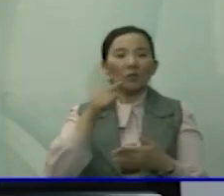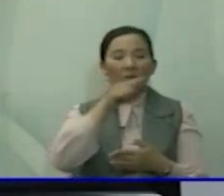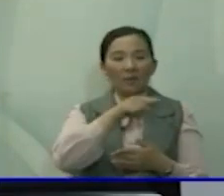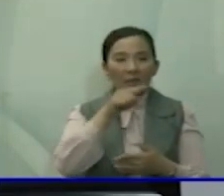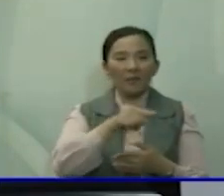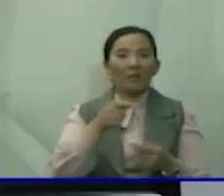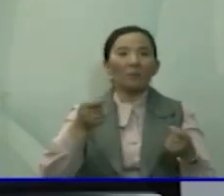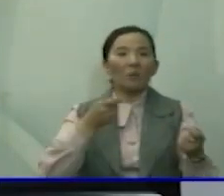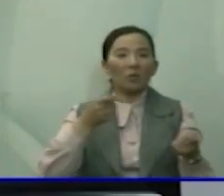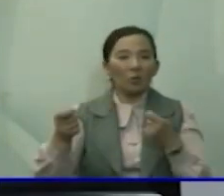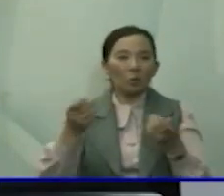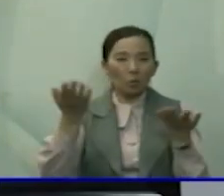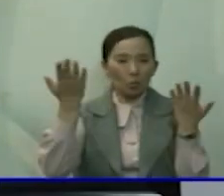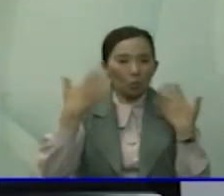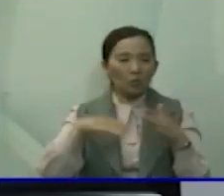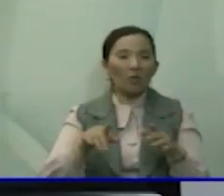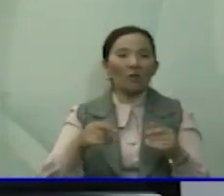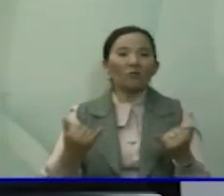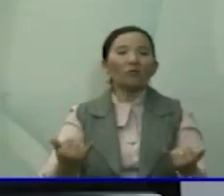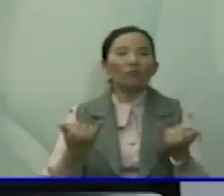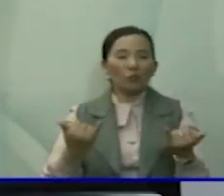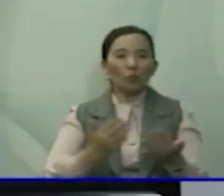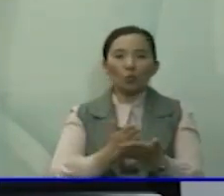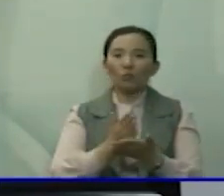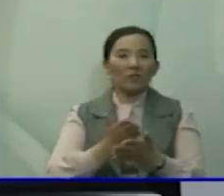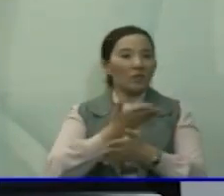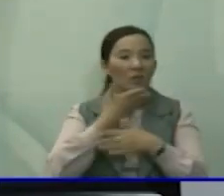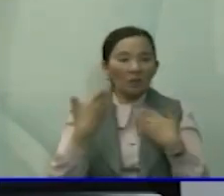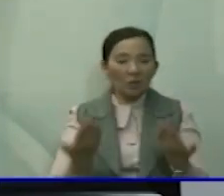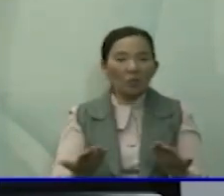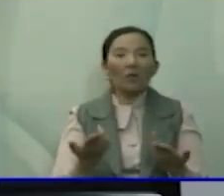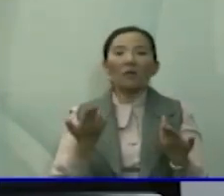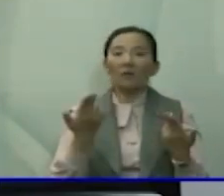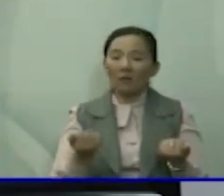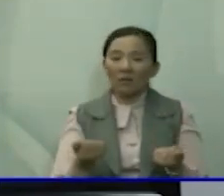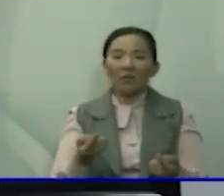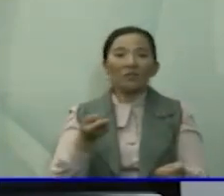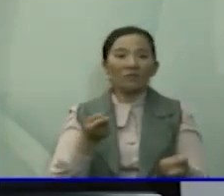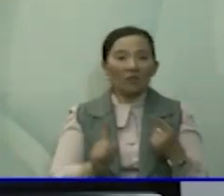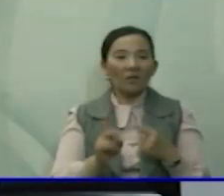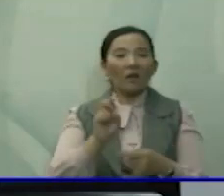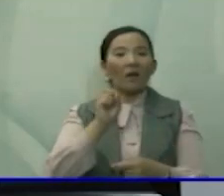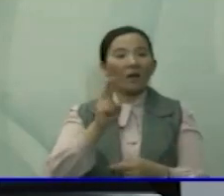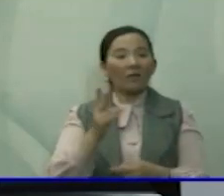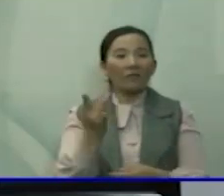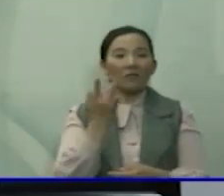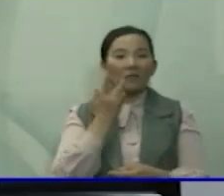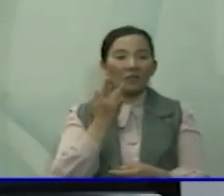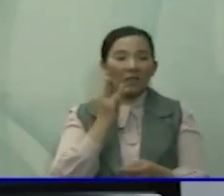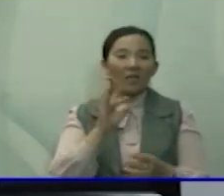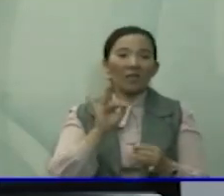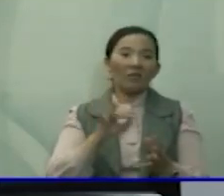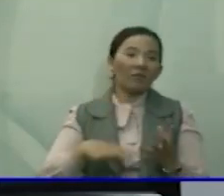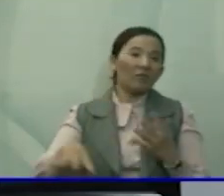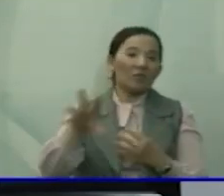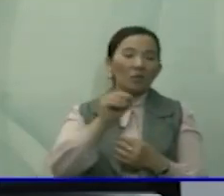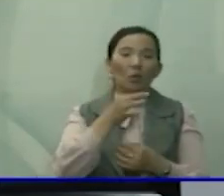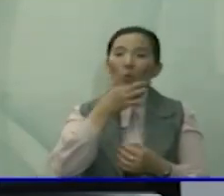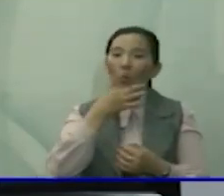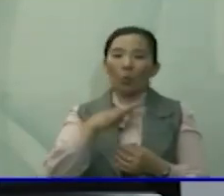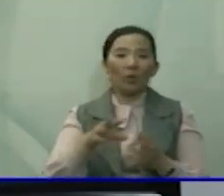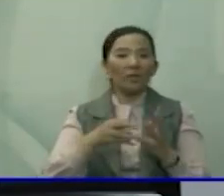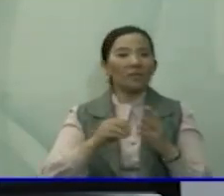династии перестала существовать естественно как всегда и везде как и в любой спрыгни